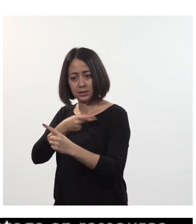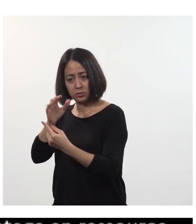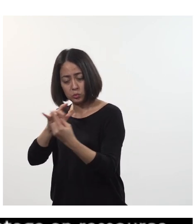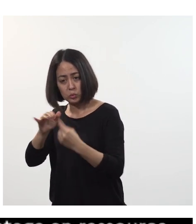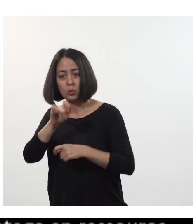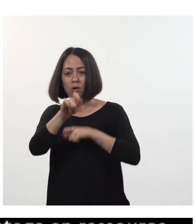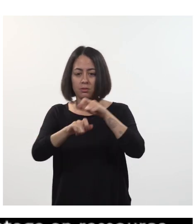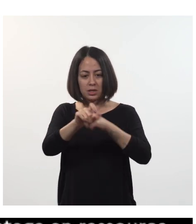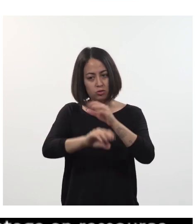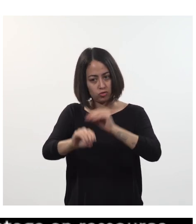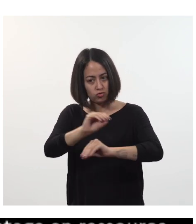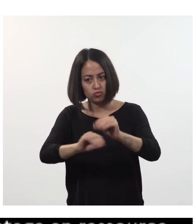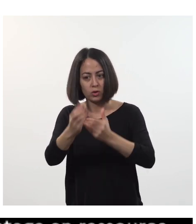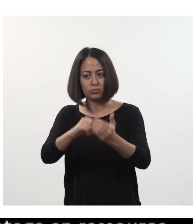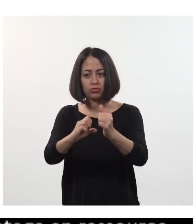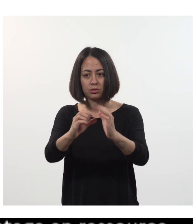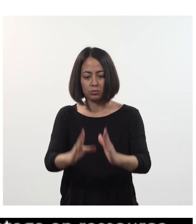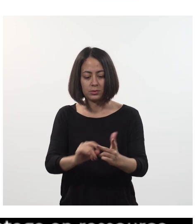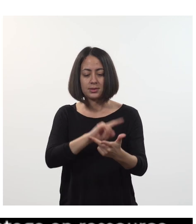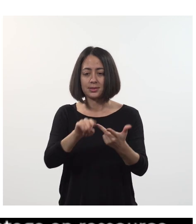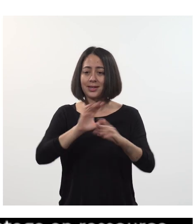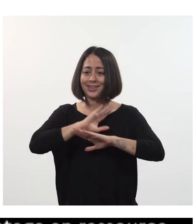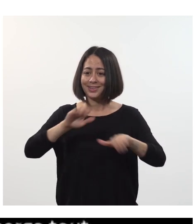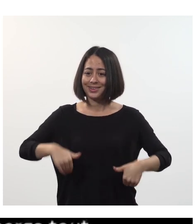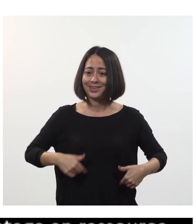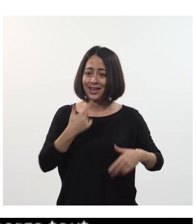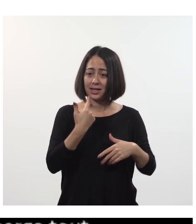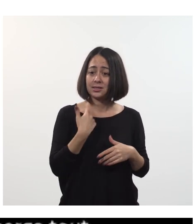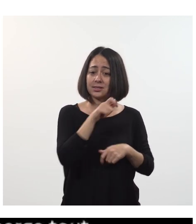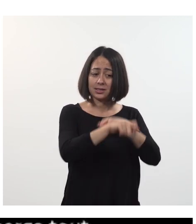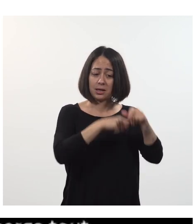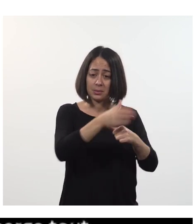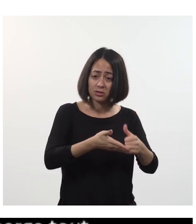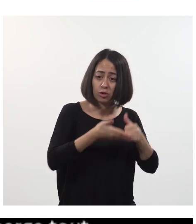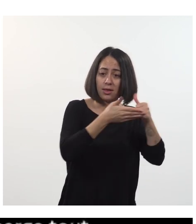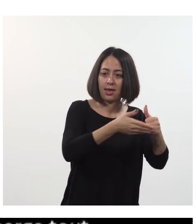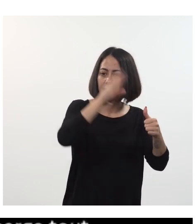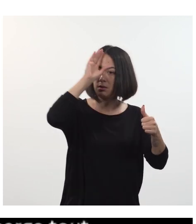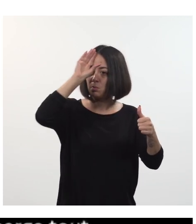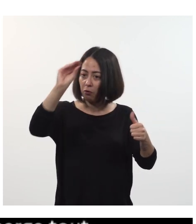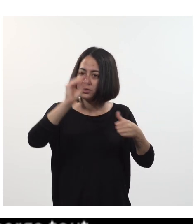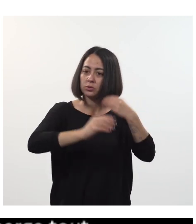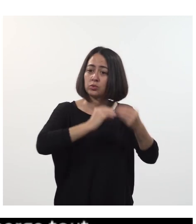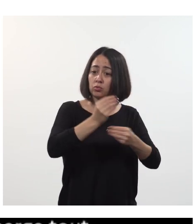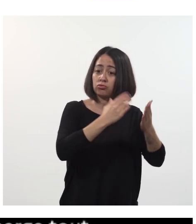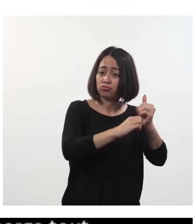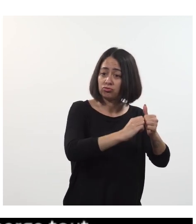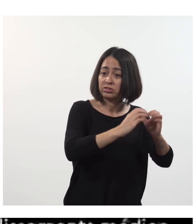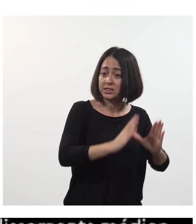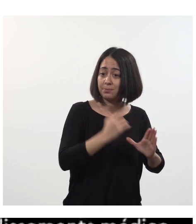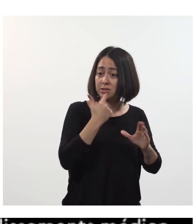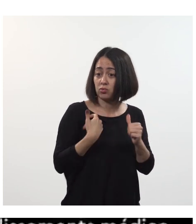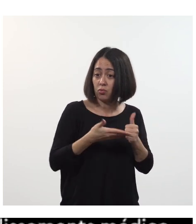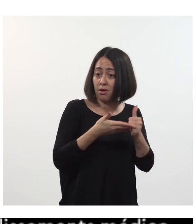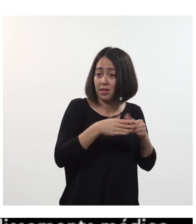domicile et le dernier pour les aidants professionnels ou les aidants familiaux également à domicile. Notamment sur